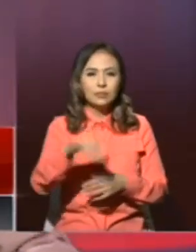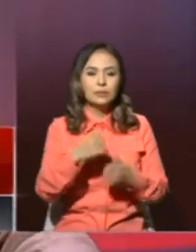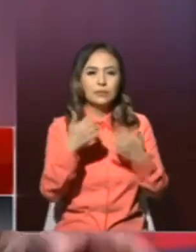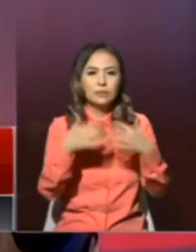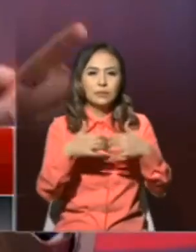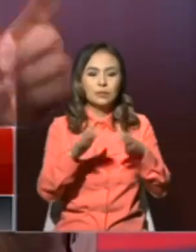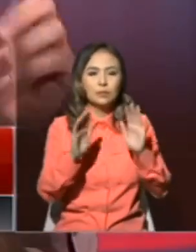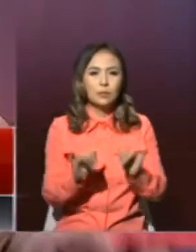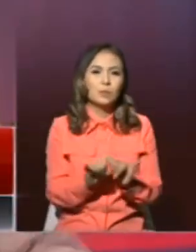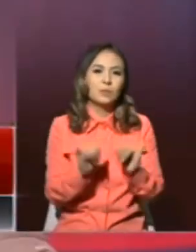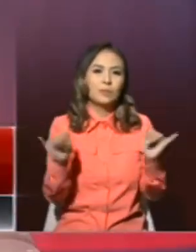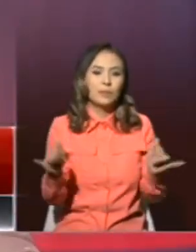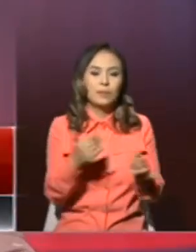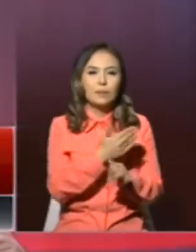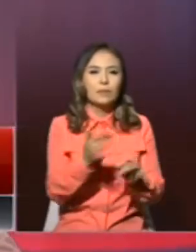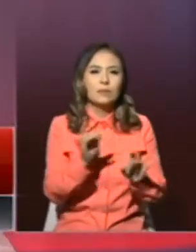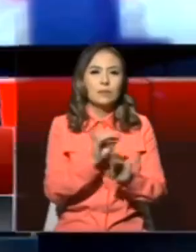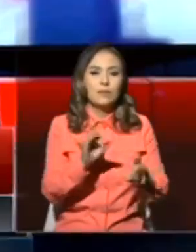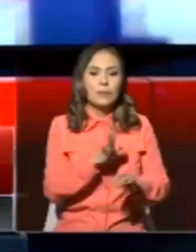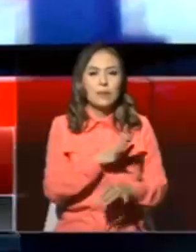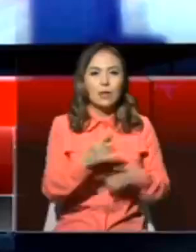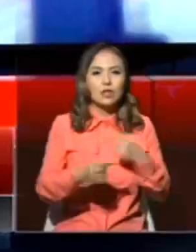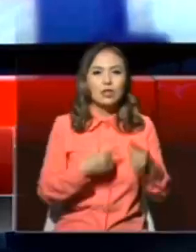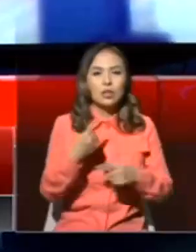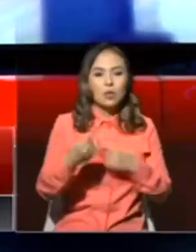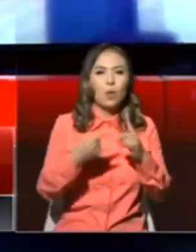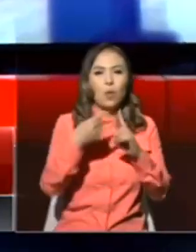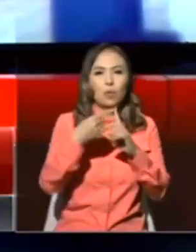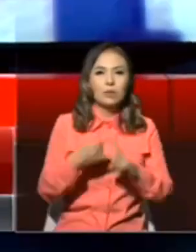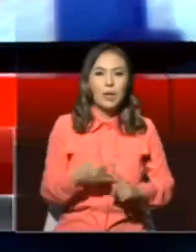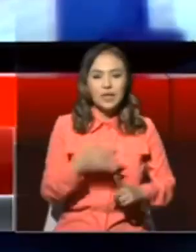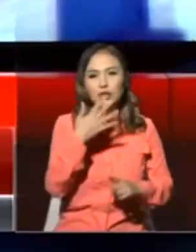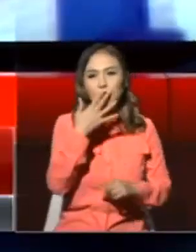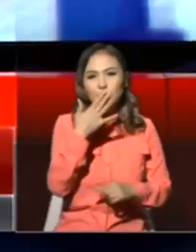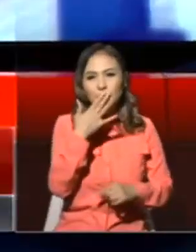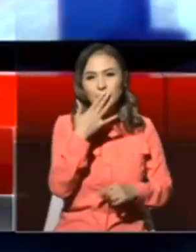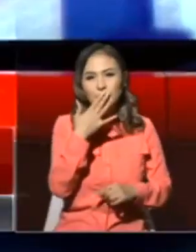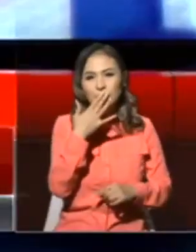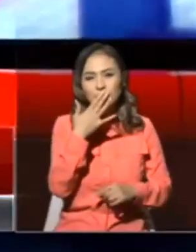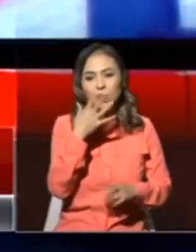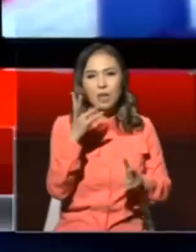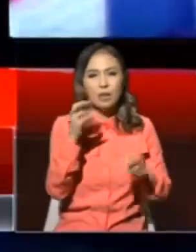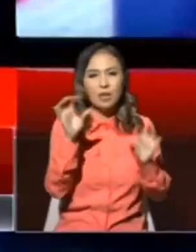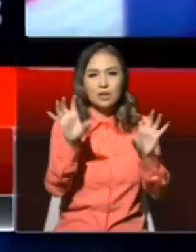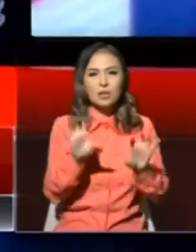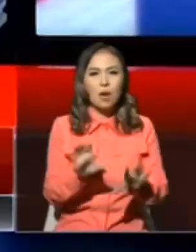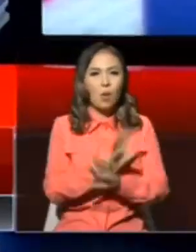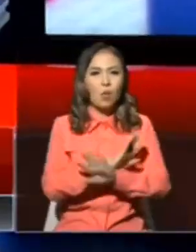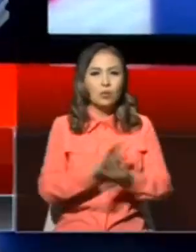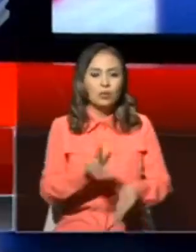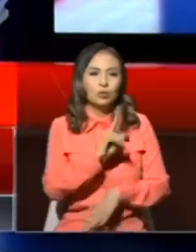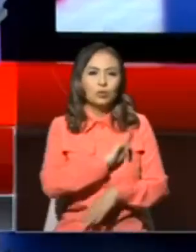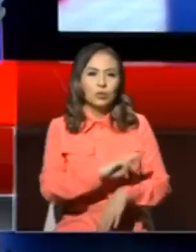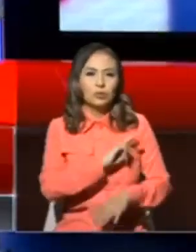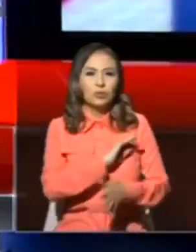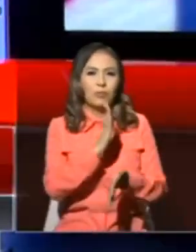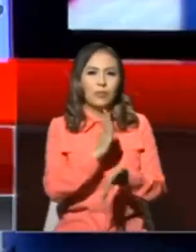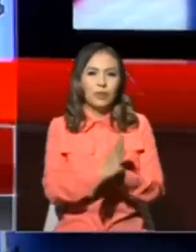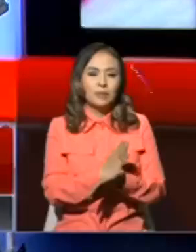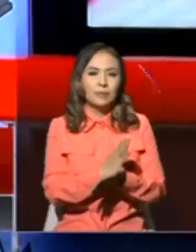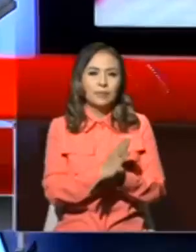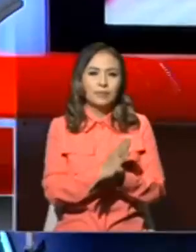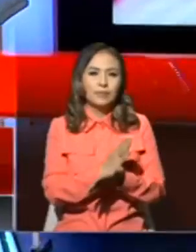қаптайды. Одан бөлек жаңа сіздер айтып отқан онлайн сайттар шетелдік, иә, незаконно жұмыс істеп жатқан, заңсыз жұмыс істеп